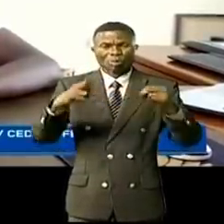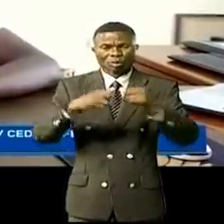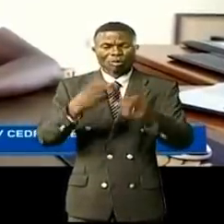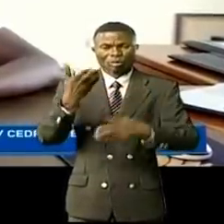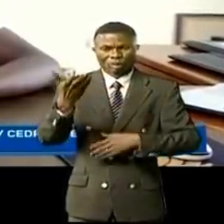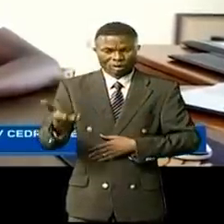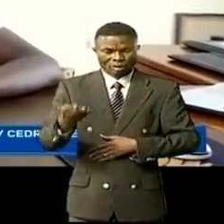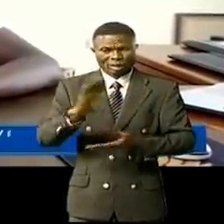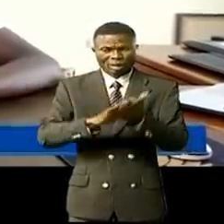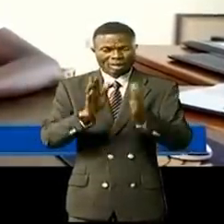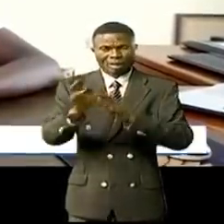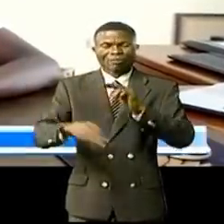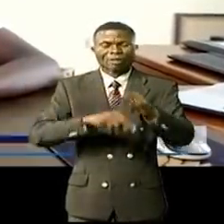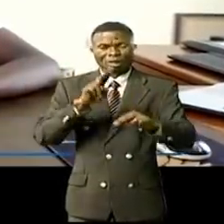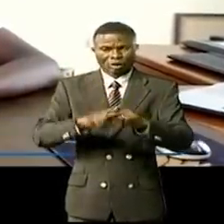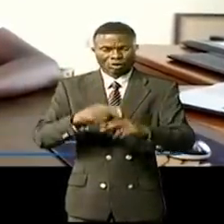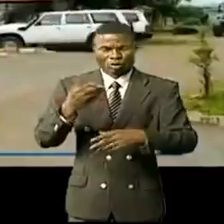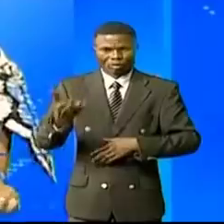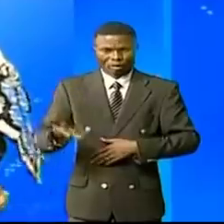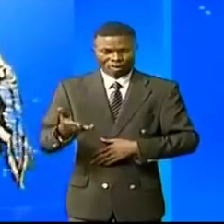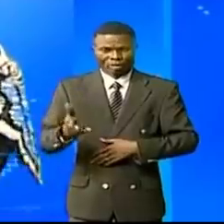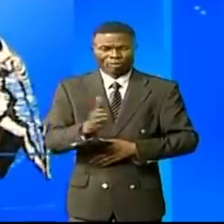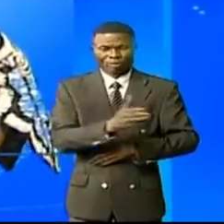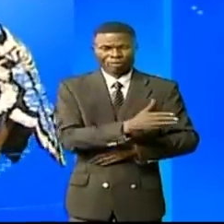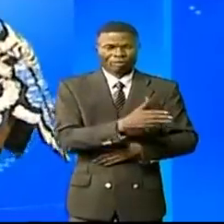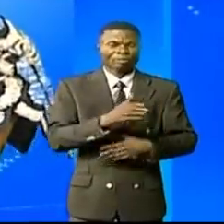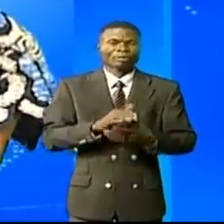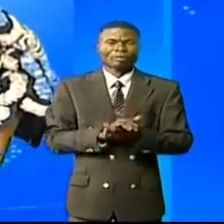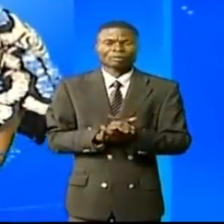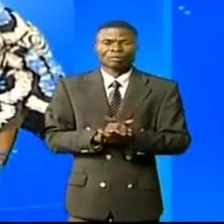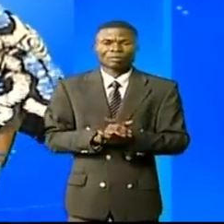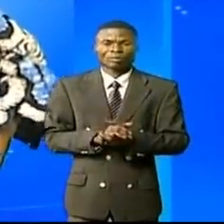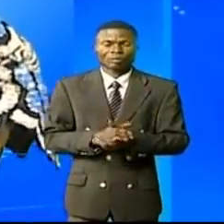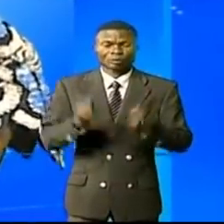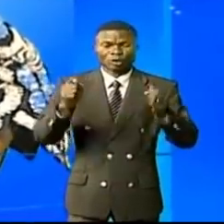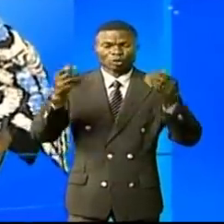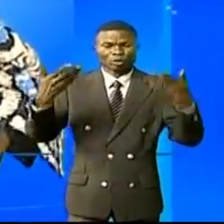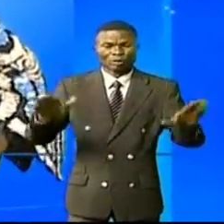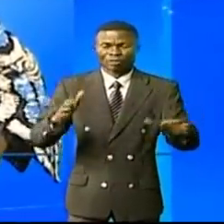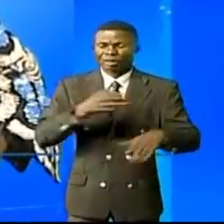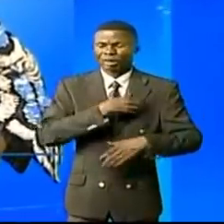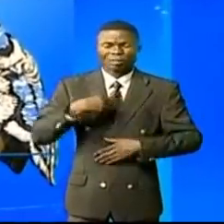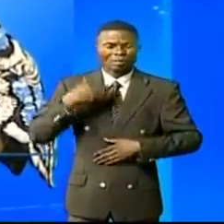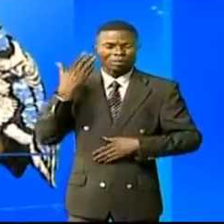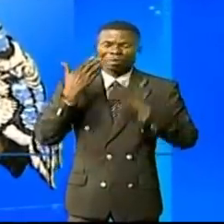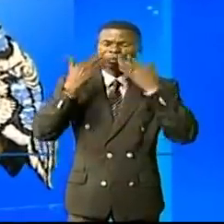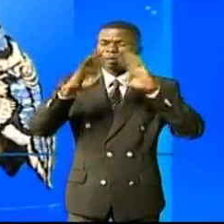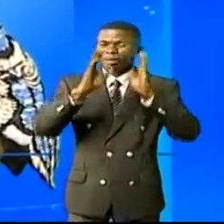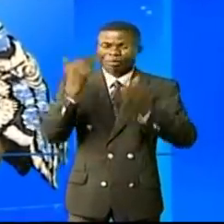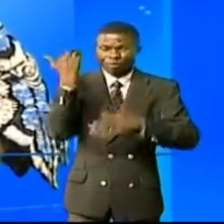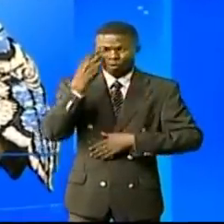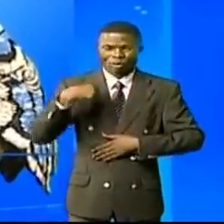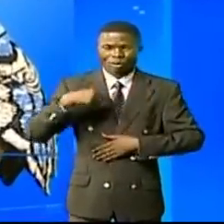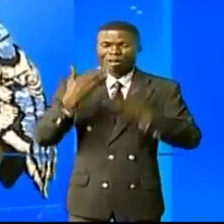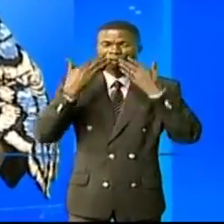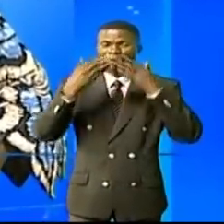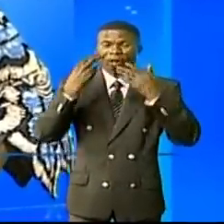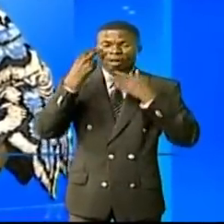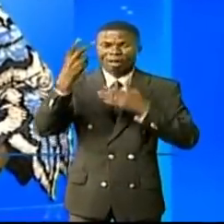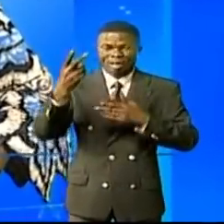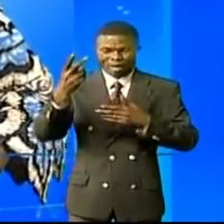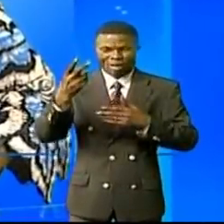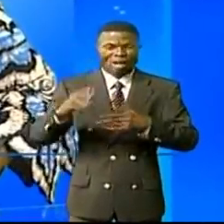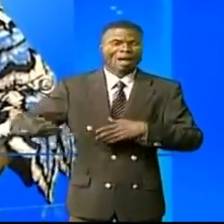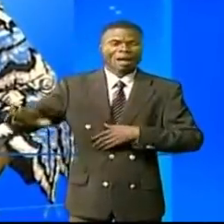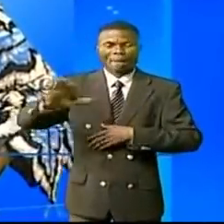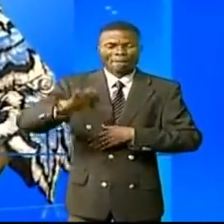situation le G23 et le G26. Fin de journée, mesdames et messieurs, merci de l'avoir suivi. Merci à vous qui nous suivez à Dimbelengi